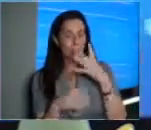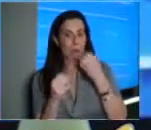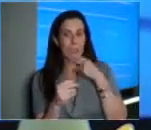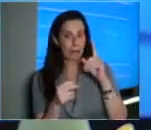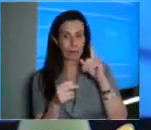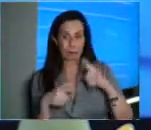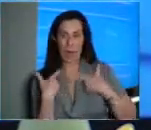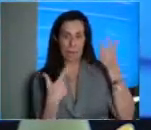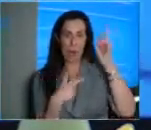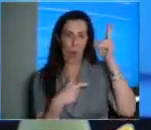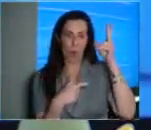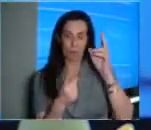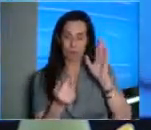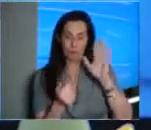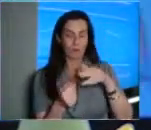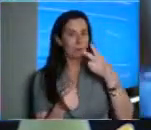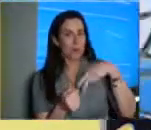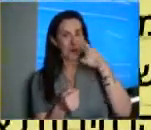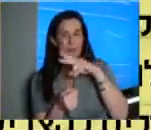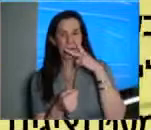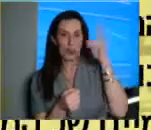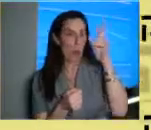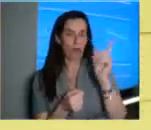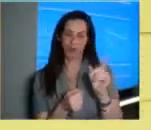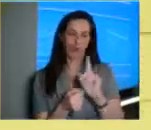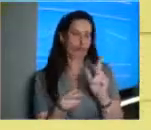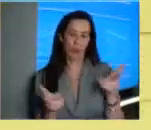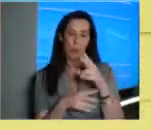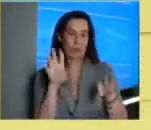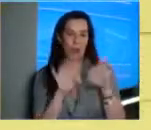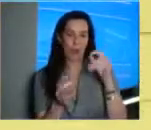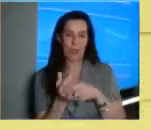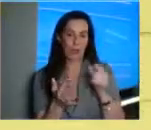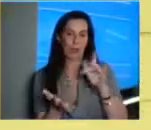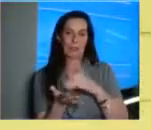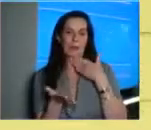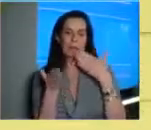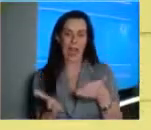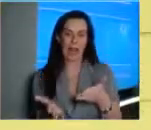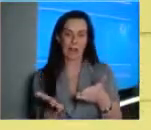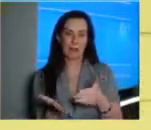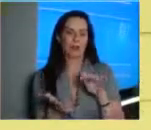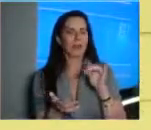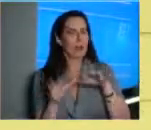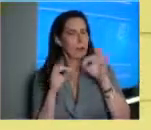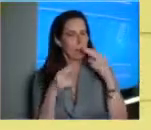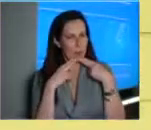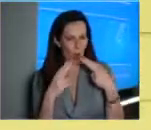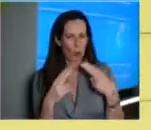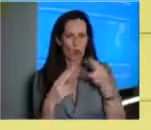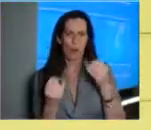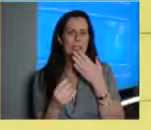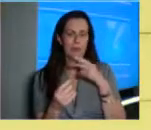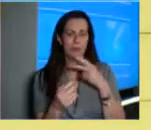ישראלים שאו גרים בחול, או אפילו מטיילים או מבקרים בחול, והם בעצם לא יכולו להצביע כי הם לא נמצאים פיזית בארץ. כן מצאו פתרון מסוים, יש הרבה